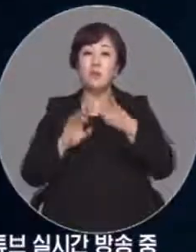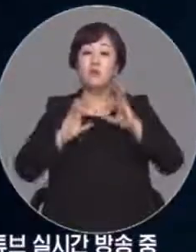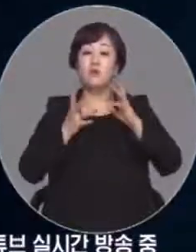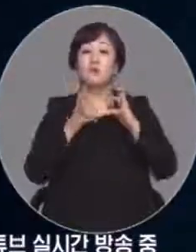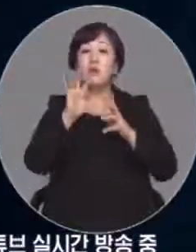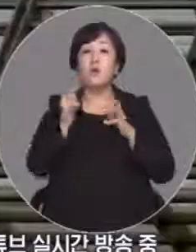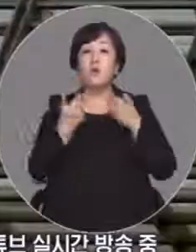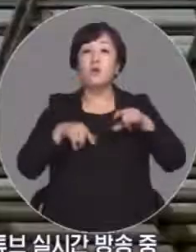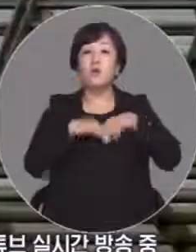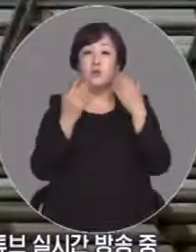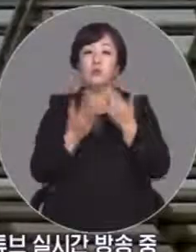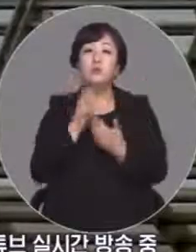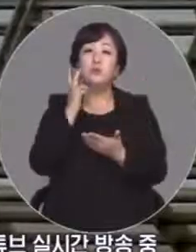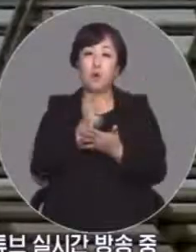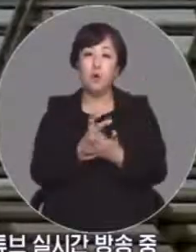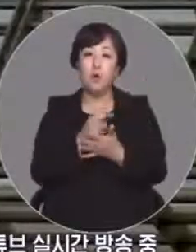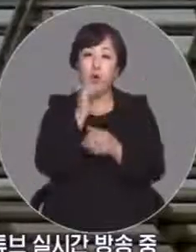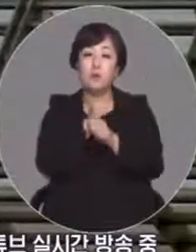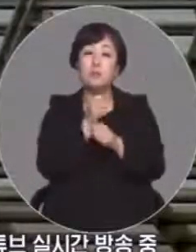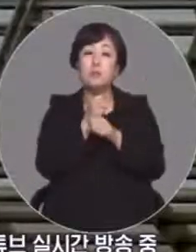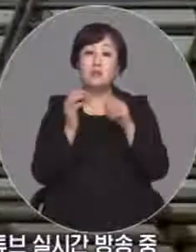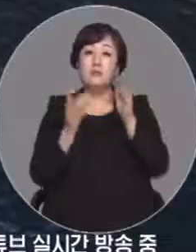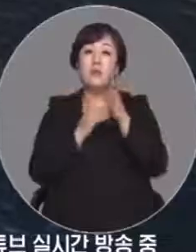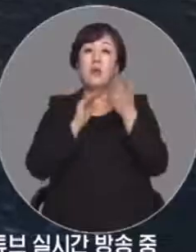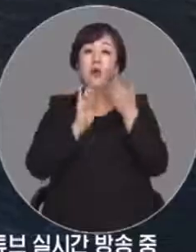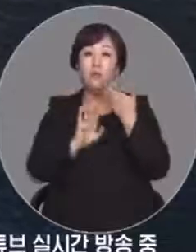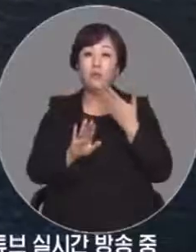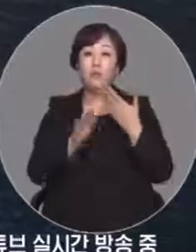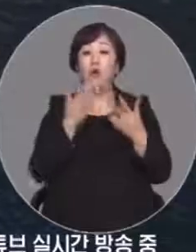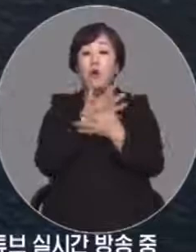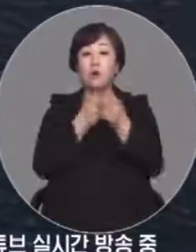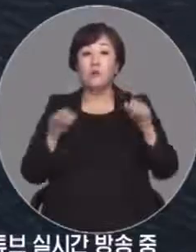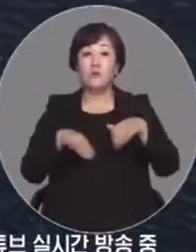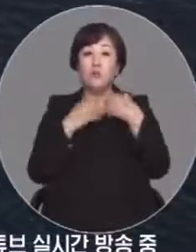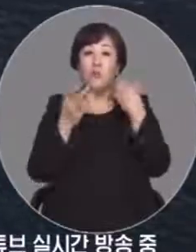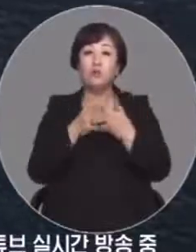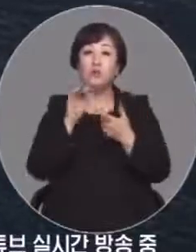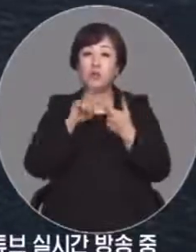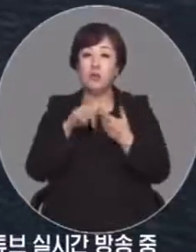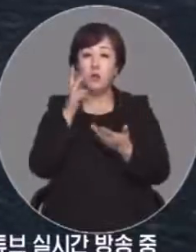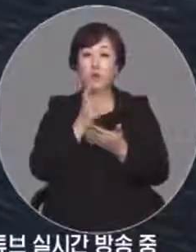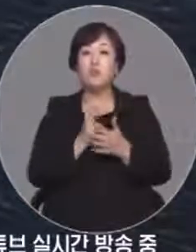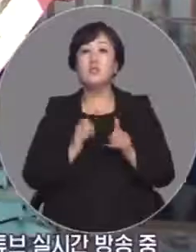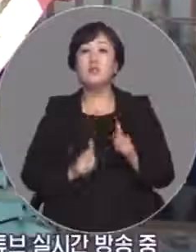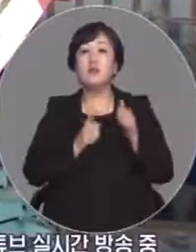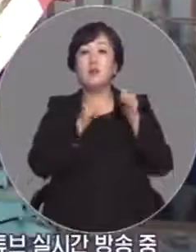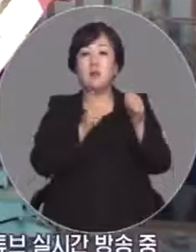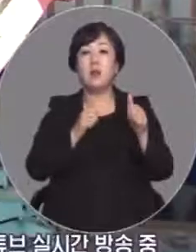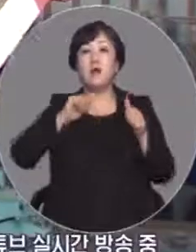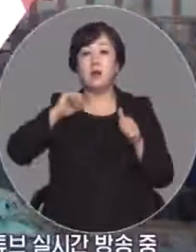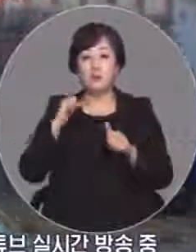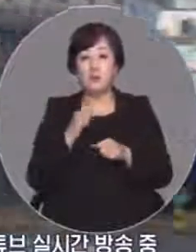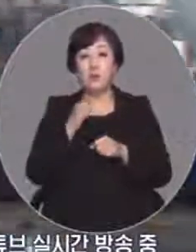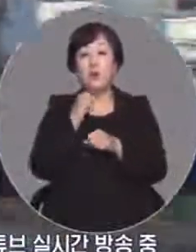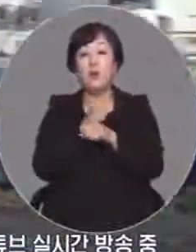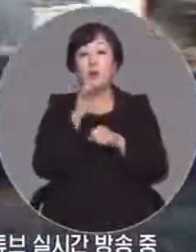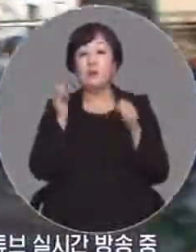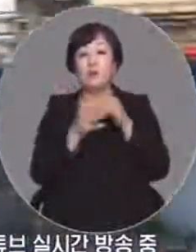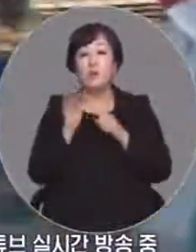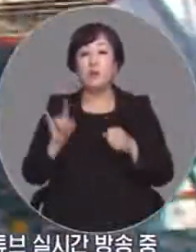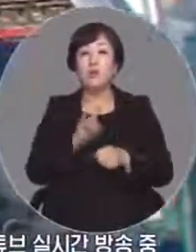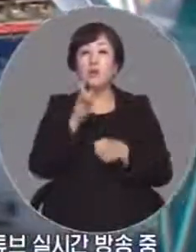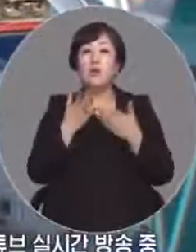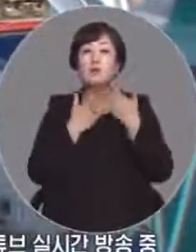국제회사기구가 국제표준을 정하면 앞으로 건조되는 수소 선박은 모두 이 규칙을 따라야 합니다. 현중그룹은 지난해